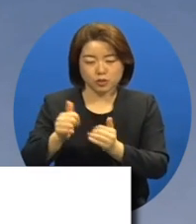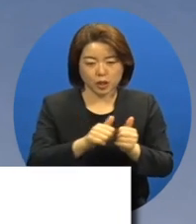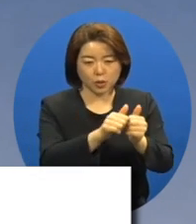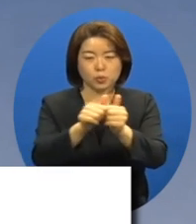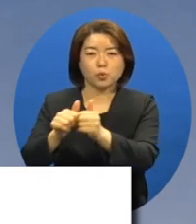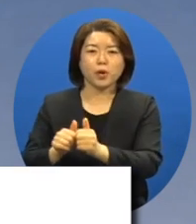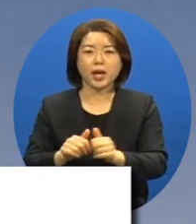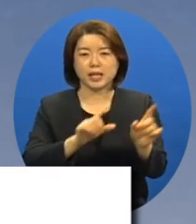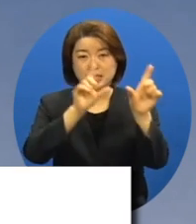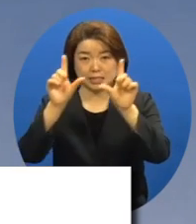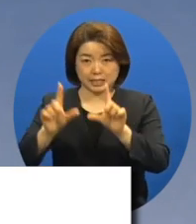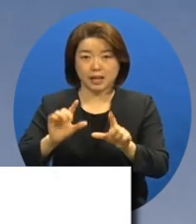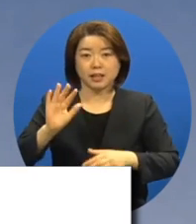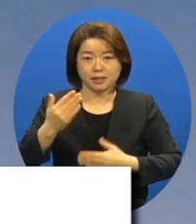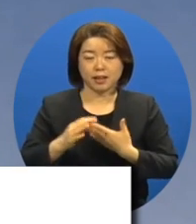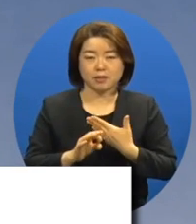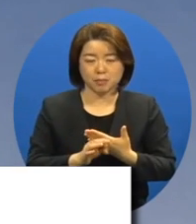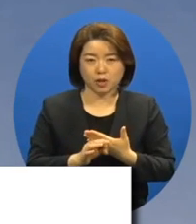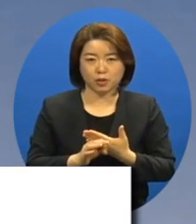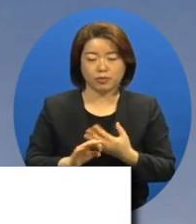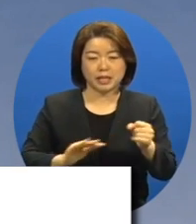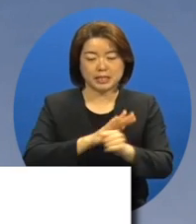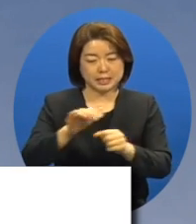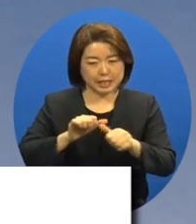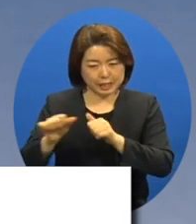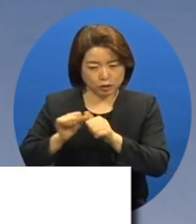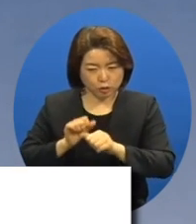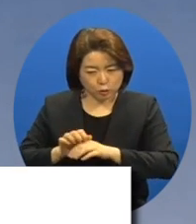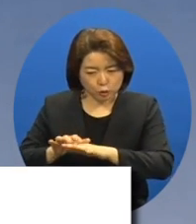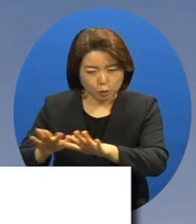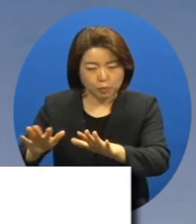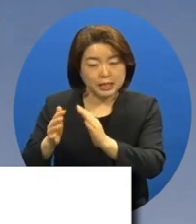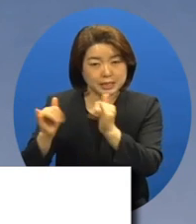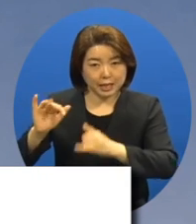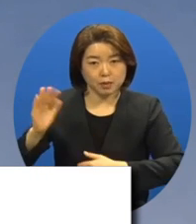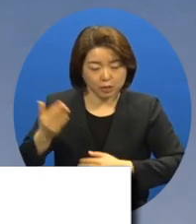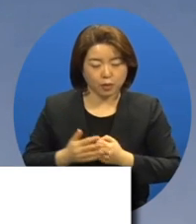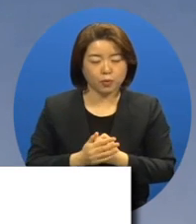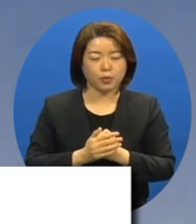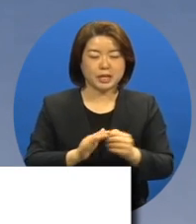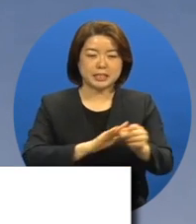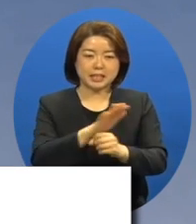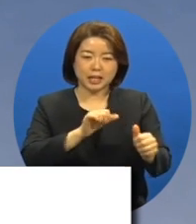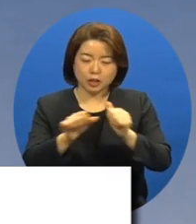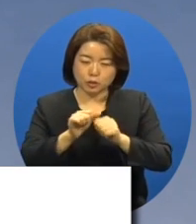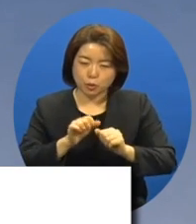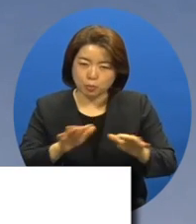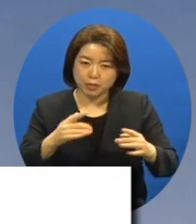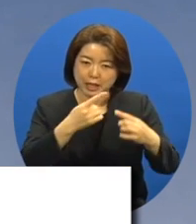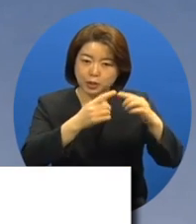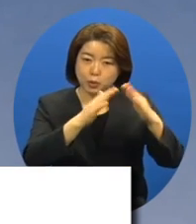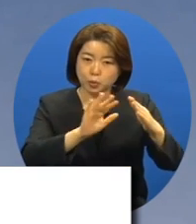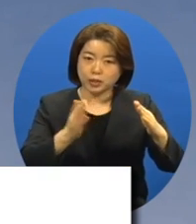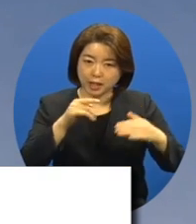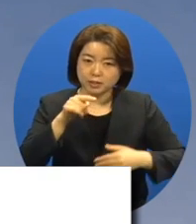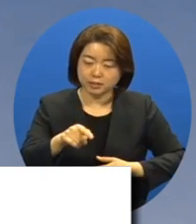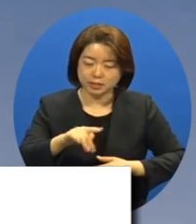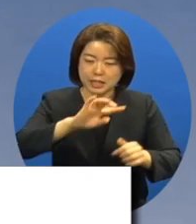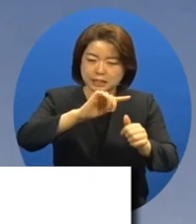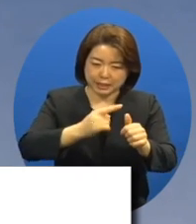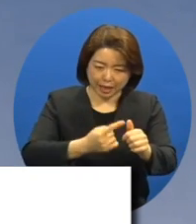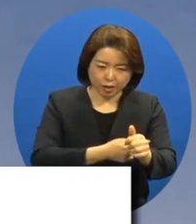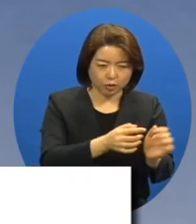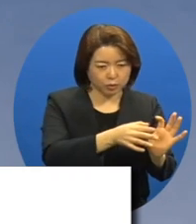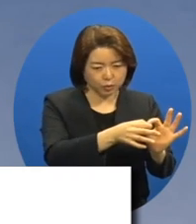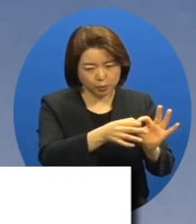살면 사랑으로 소문난 사람이 되고 사랑으로 소문난 교회가 되는 것은 자연이 맺어지는